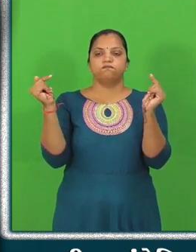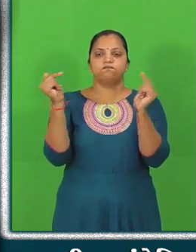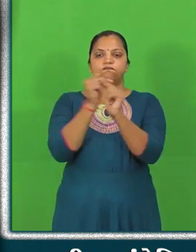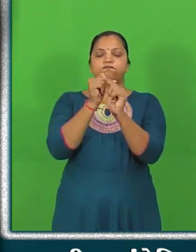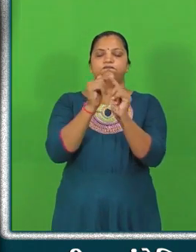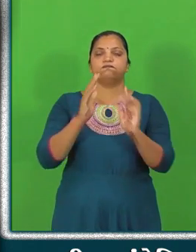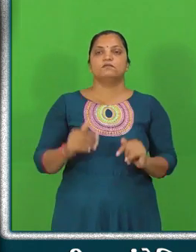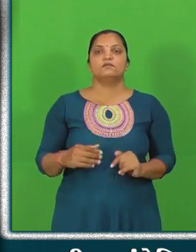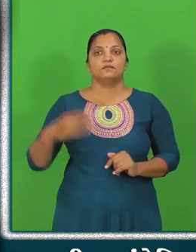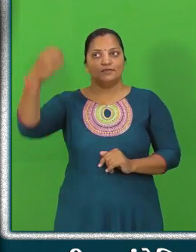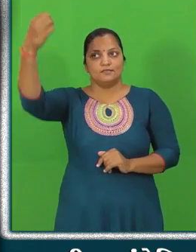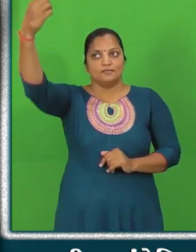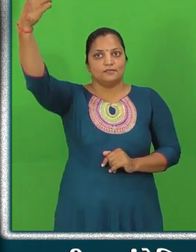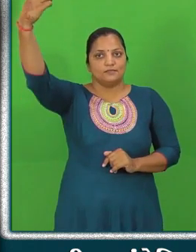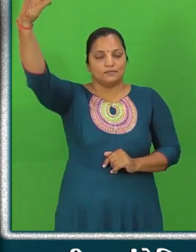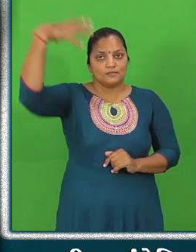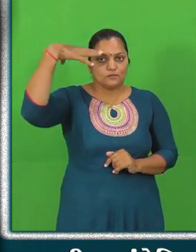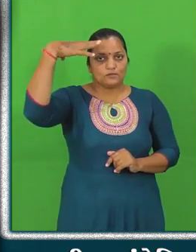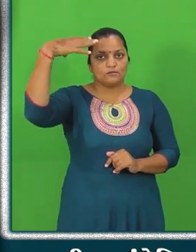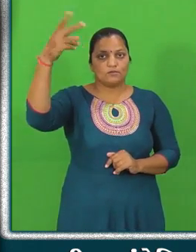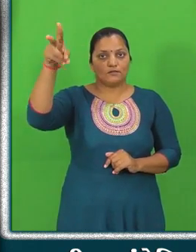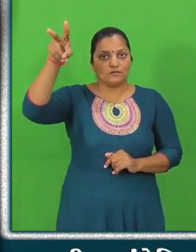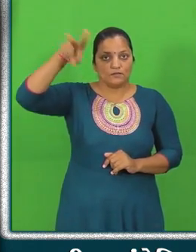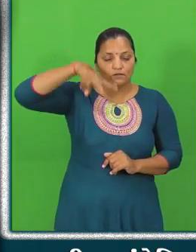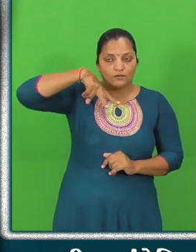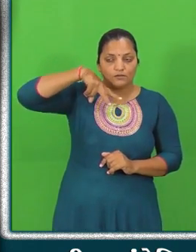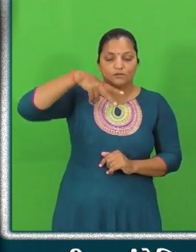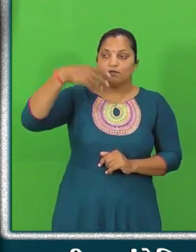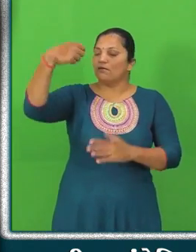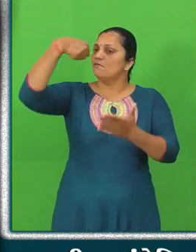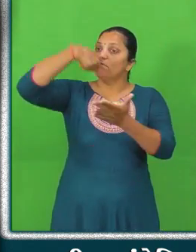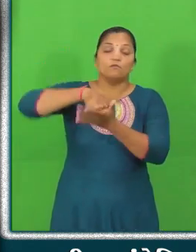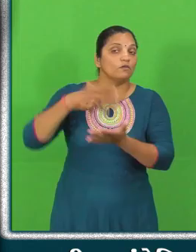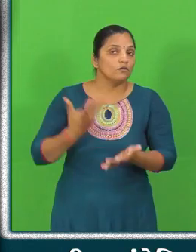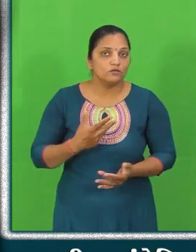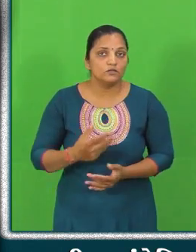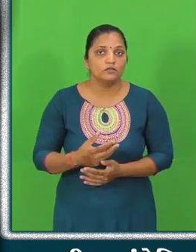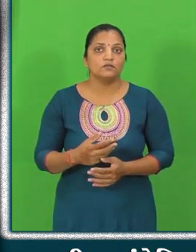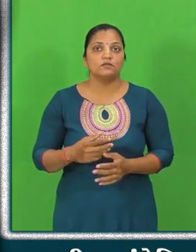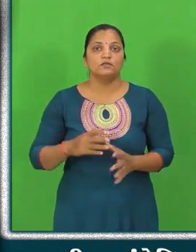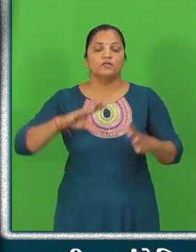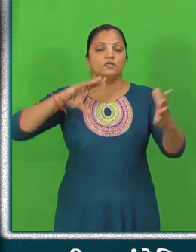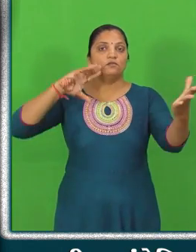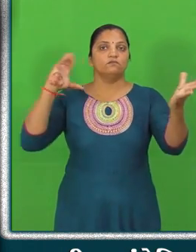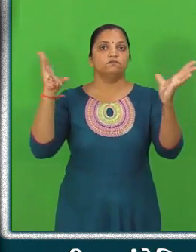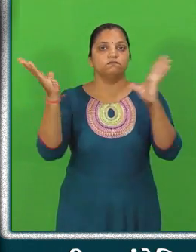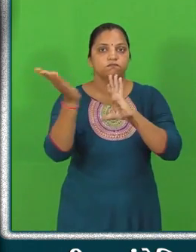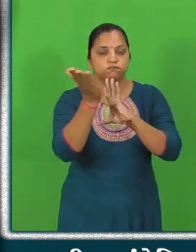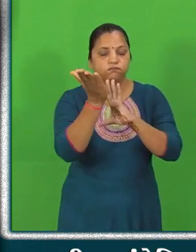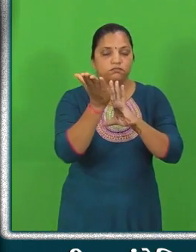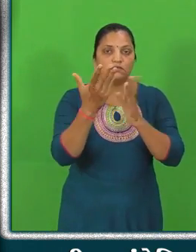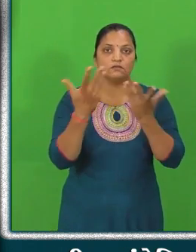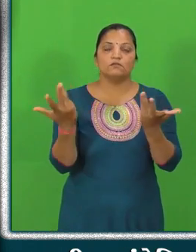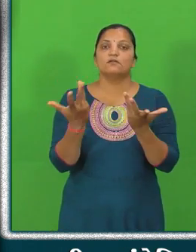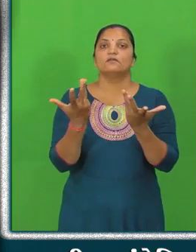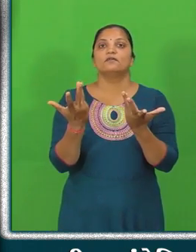તો એટલા માટે તો સૂર્યની અંદરથી આવતો પ્રકાશ છે એ આપણા સુધી કેવી રીતે પહોંચે છે? વચ્ચે તો બ્રહ્માંડની અંદર ક્યાંય છે જ નહીં કશું,